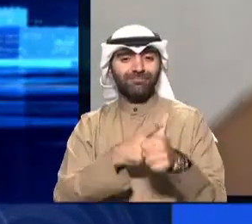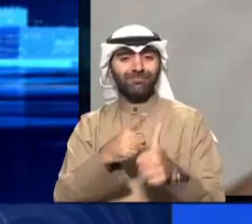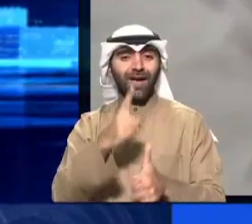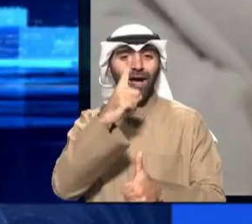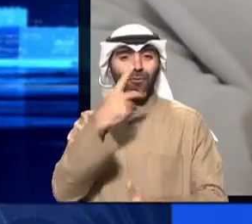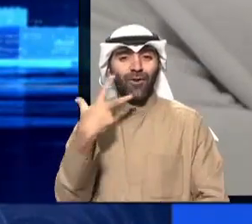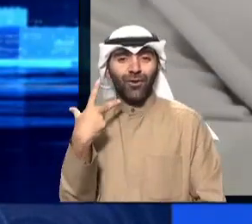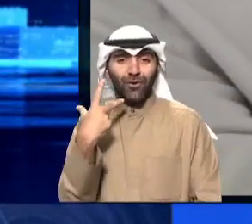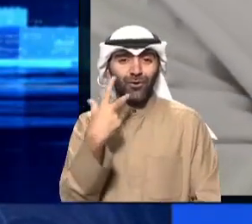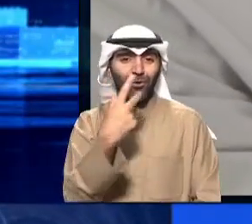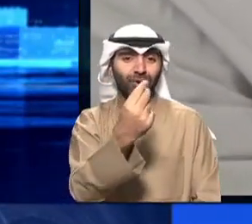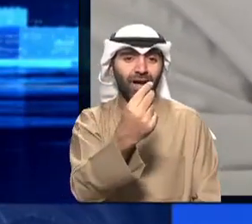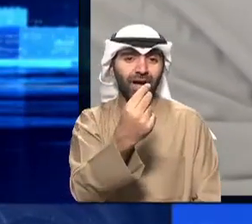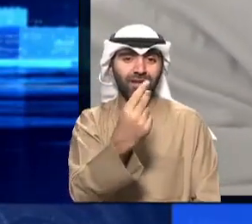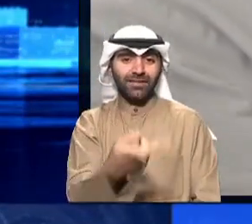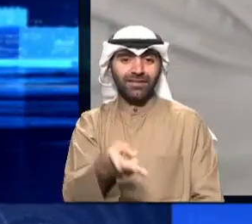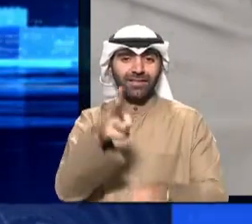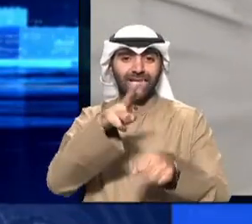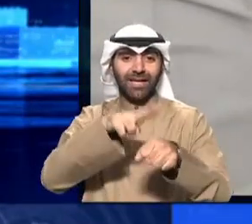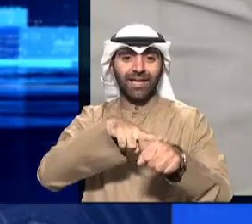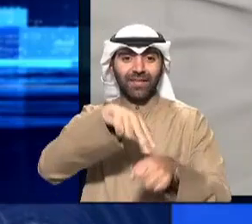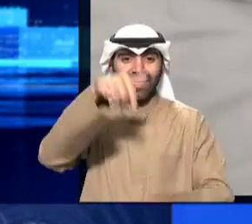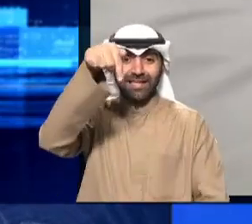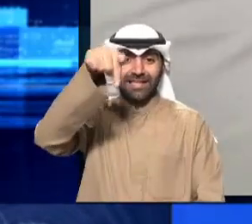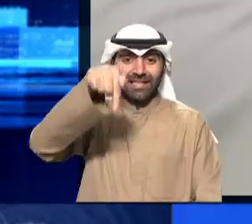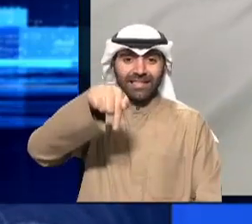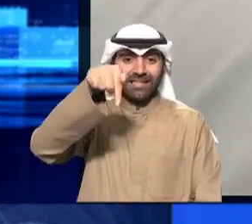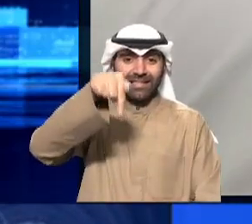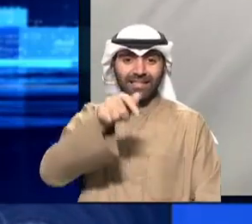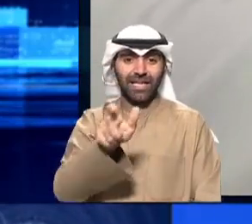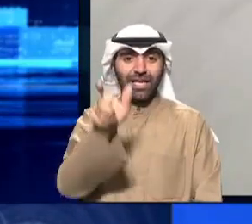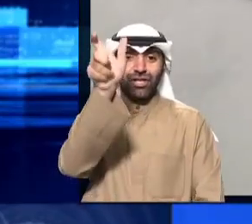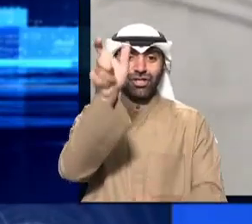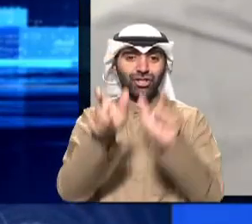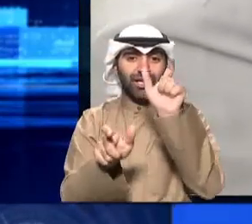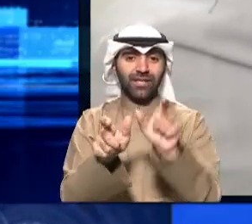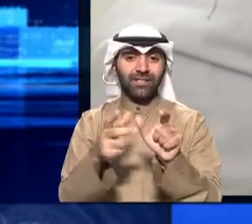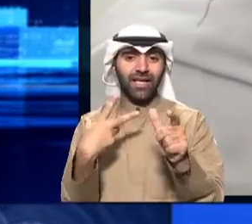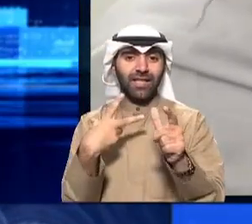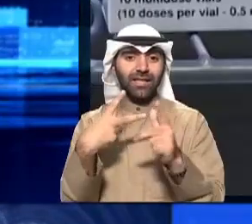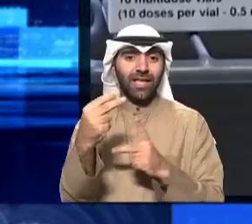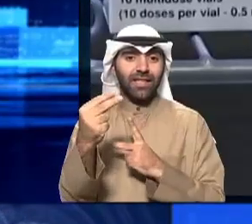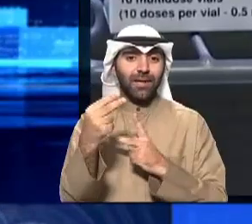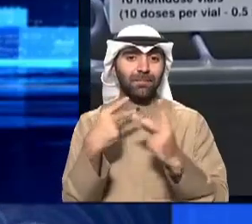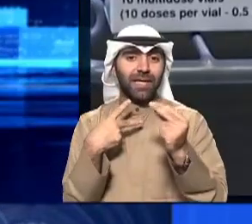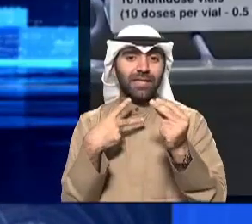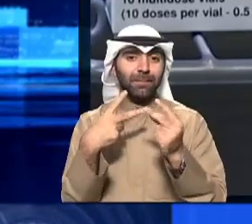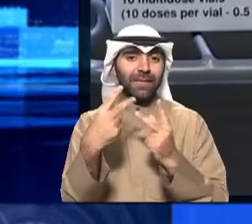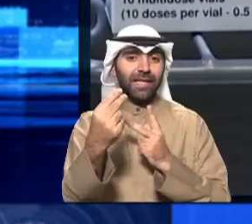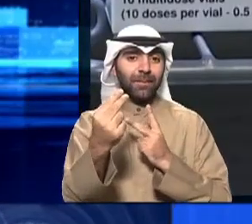ففرنسا سجلت أزيد من 5,600,000 شخص تلقوا اللقاح،